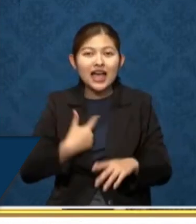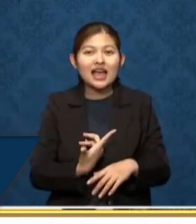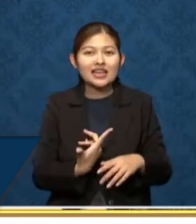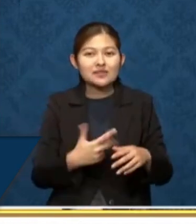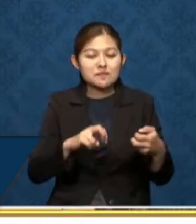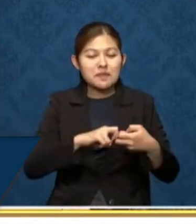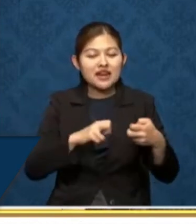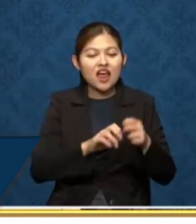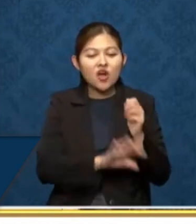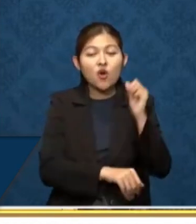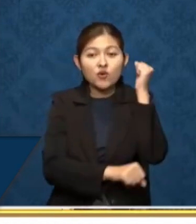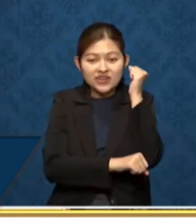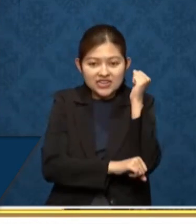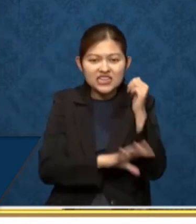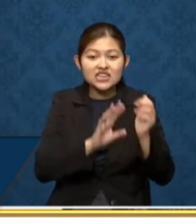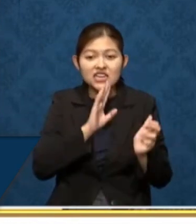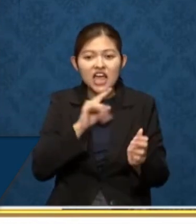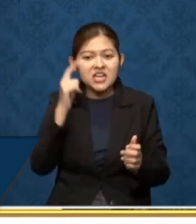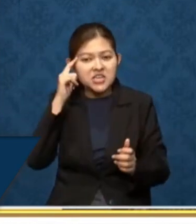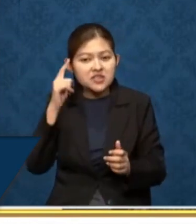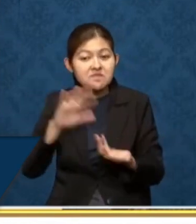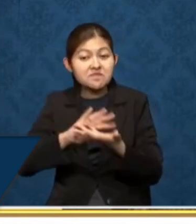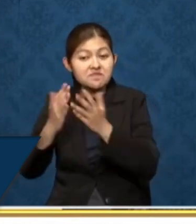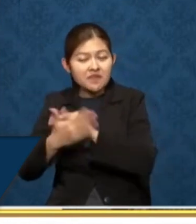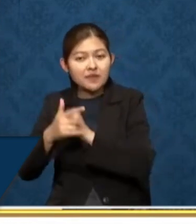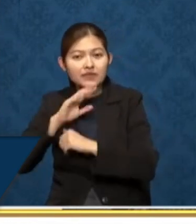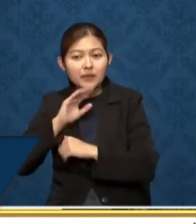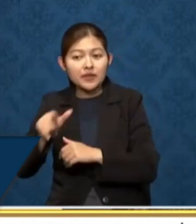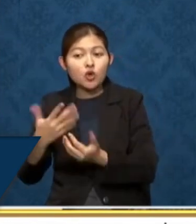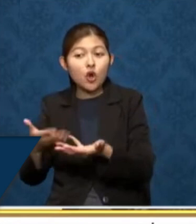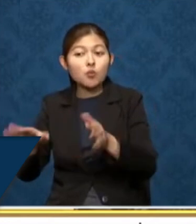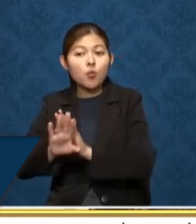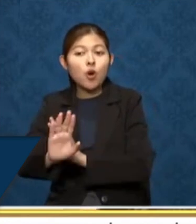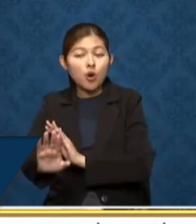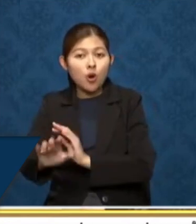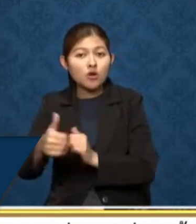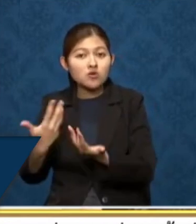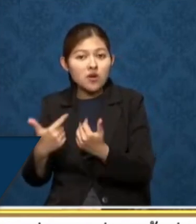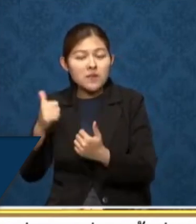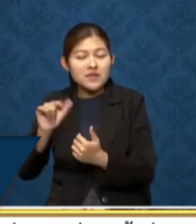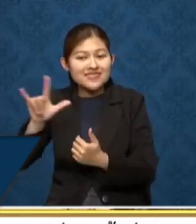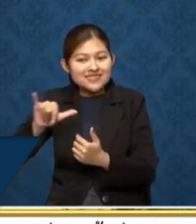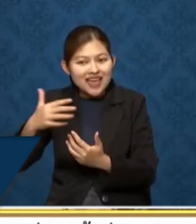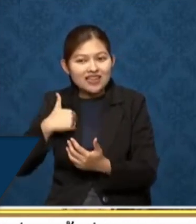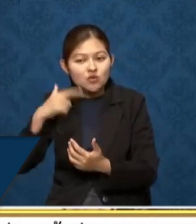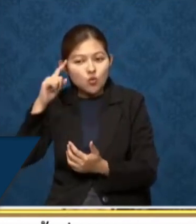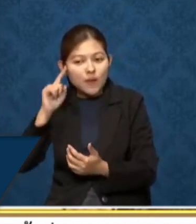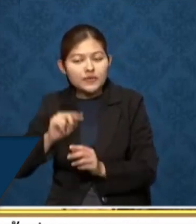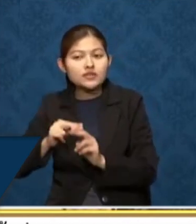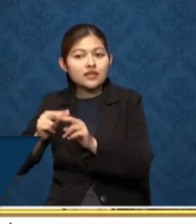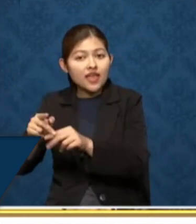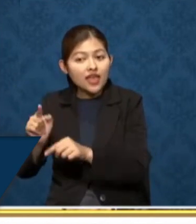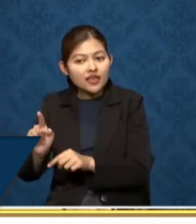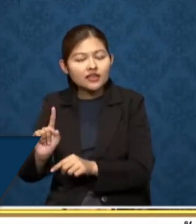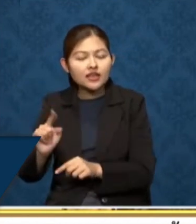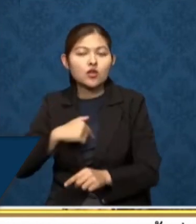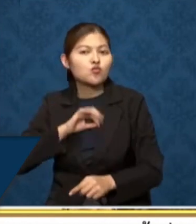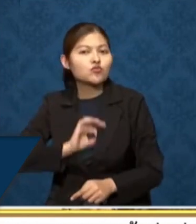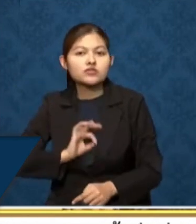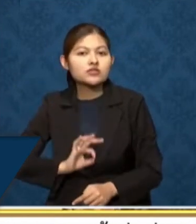เหตุการณ์เหล่านั้นเป็นญาติผู้ใหญ่ในบ้านท่านเป็นครอบครัวของท่านหรือแม้ว่าเป็นตัวท่านเองท่านจะรู้สึกอย่าง